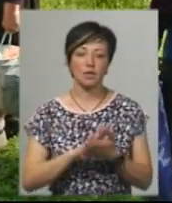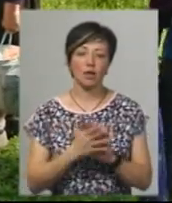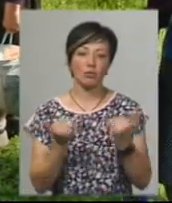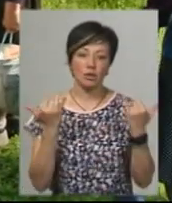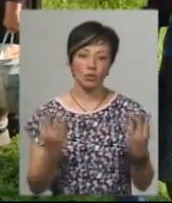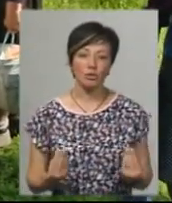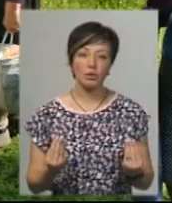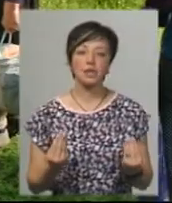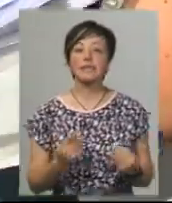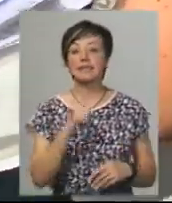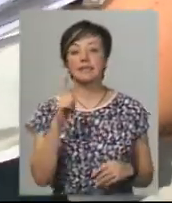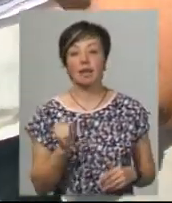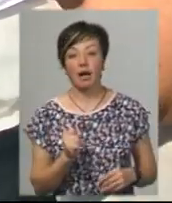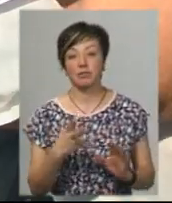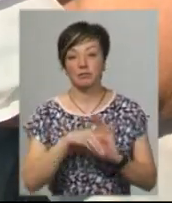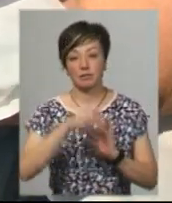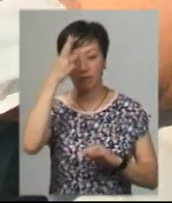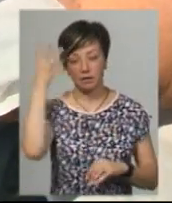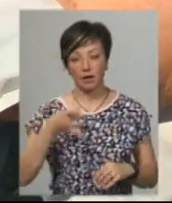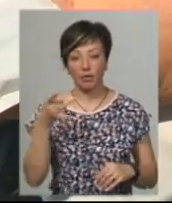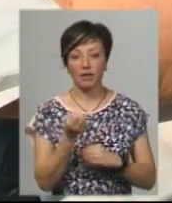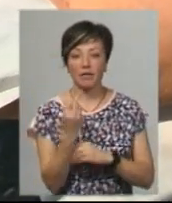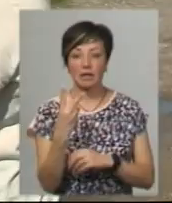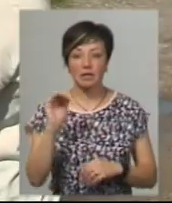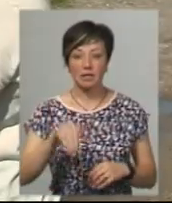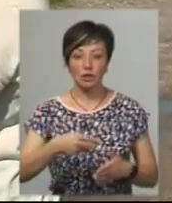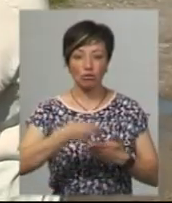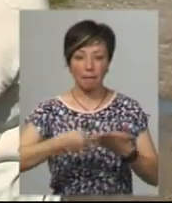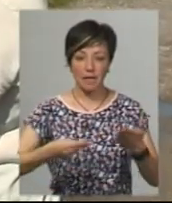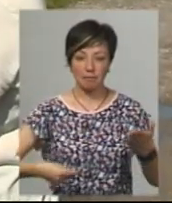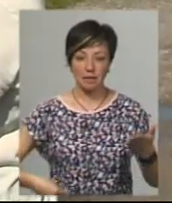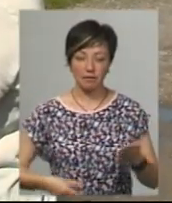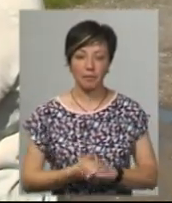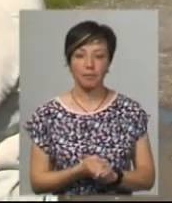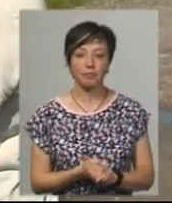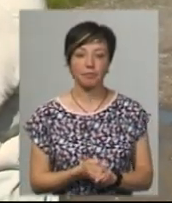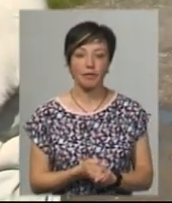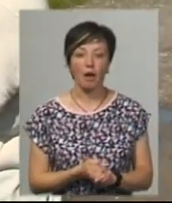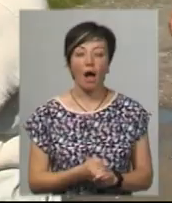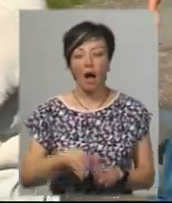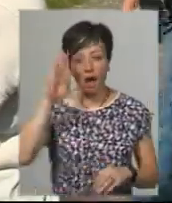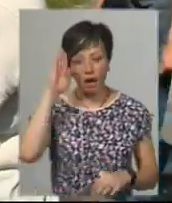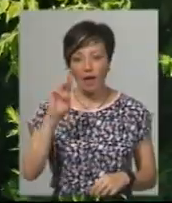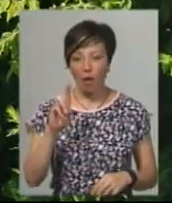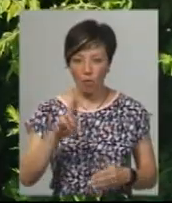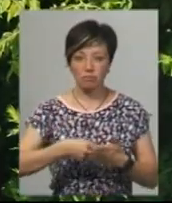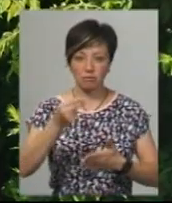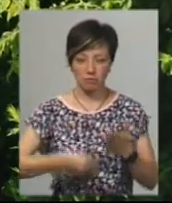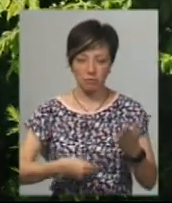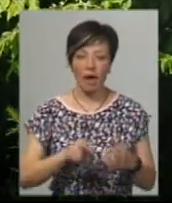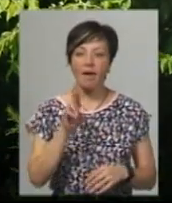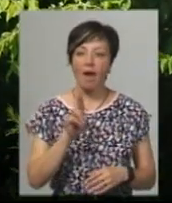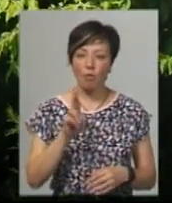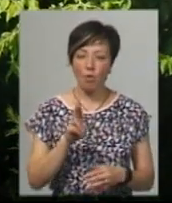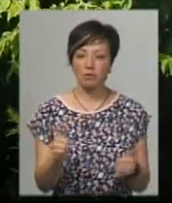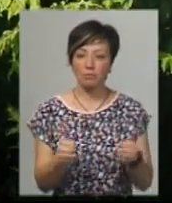за приєднання до Хмельницького району зібрали майже 12 тисяч підписів, каже Наталя Беренда. Михайло Кознець з Ярмолинець ставить свій. Ярмолинці